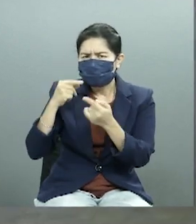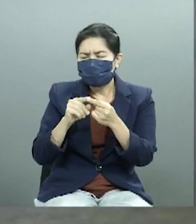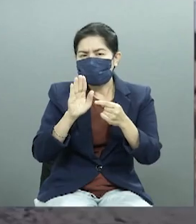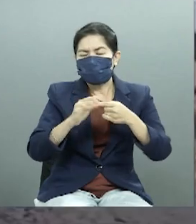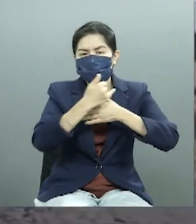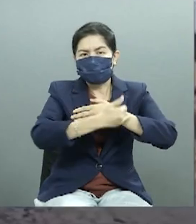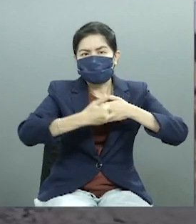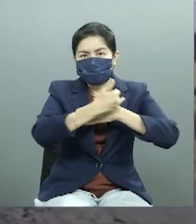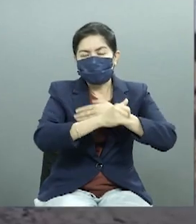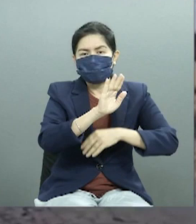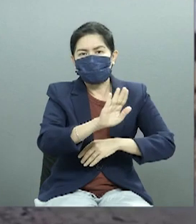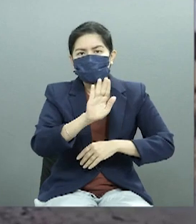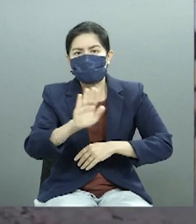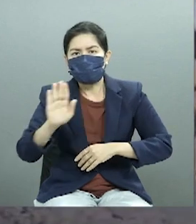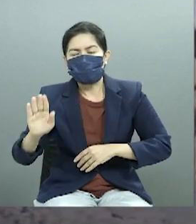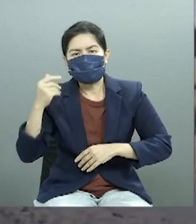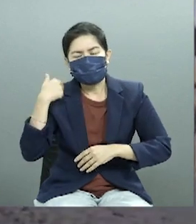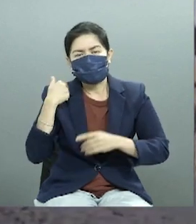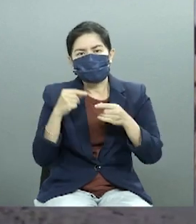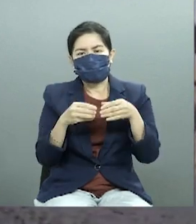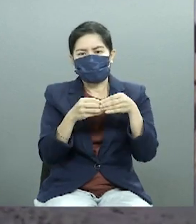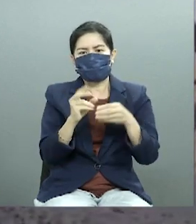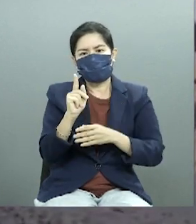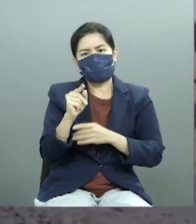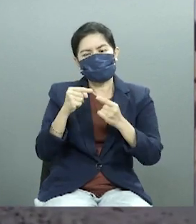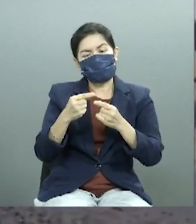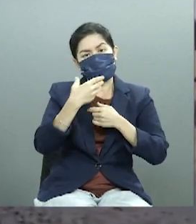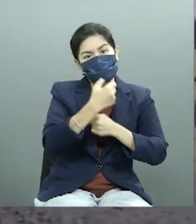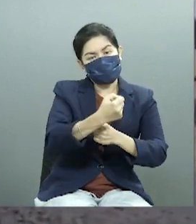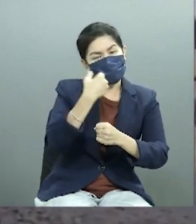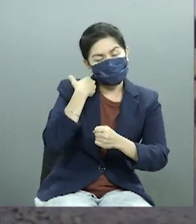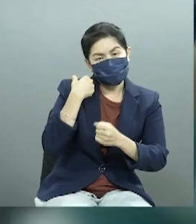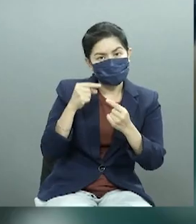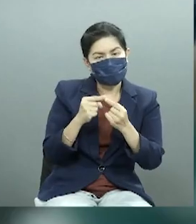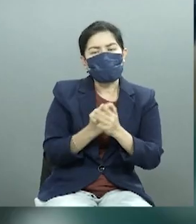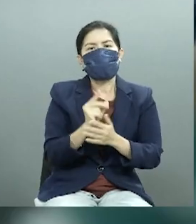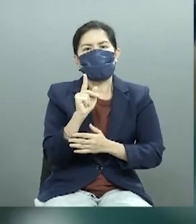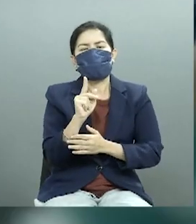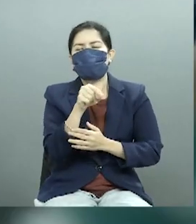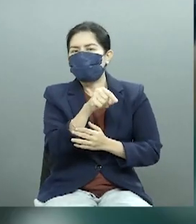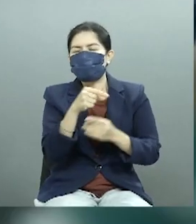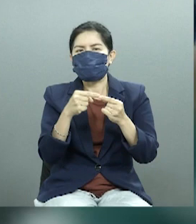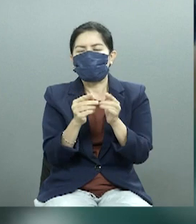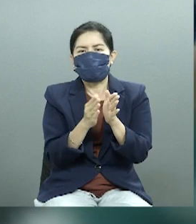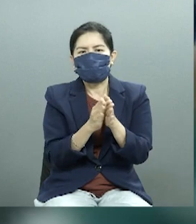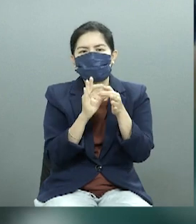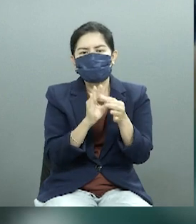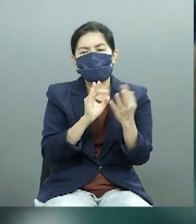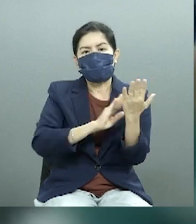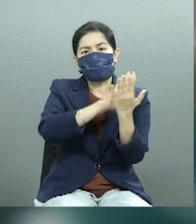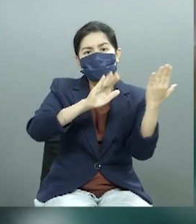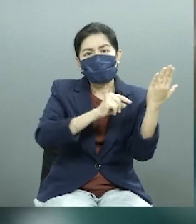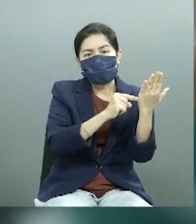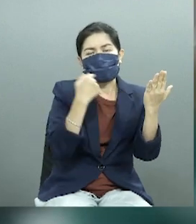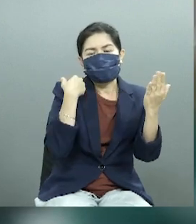ทศนั้นๆถึงได้รับความสนใจจากสื่อมวลชนทั่วโลกถึงได้กลายเป็นข่าวดังทั่วโลกข้อมูลเหล่านี้รวมถึงกราฟิกแผนที่เหล่านี้จะช่วย